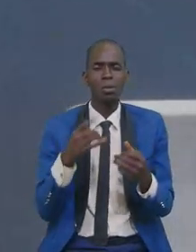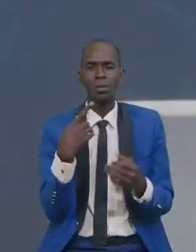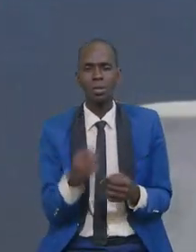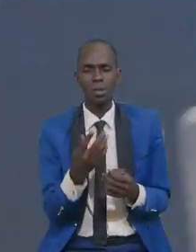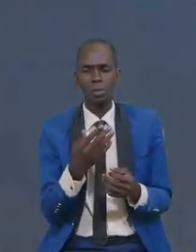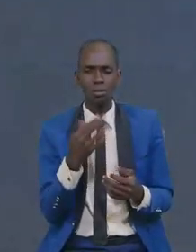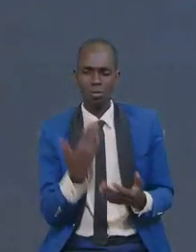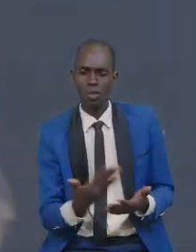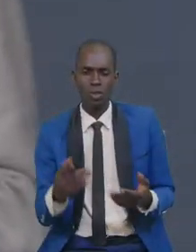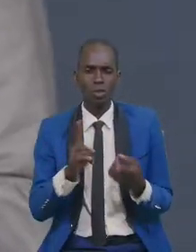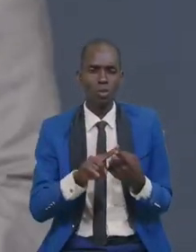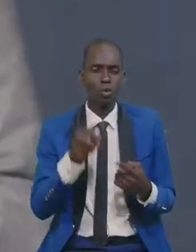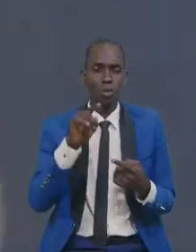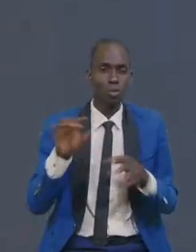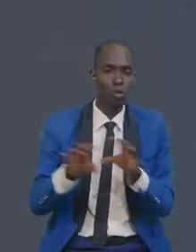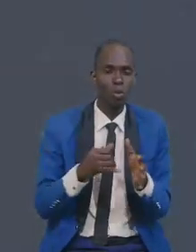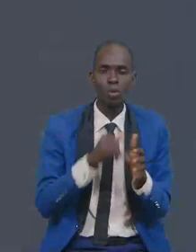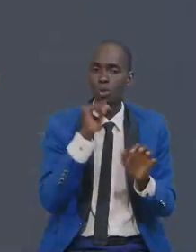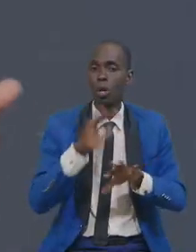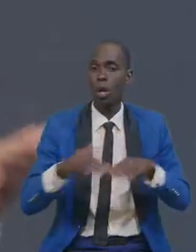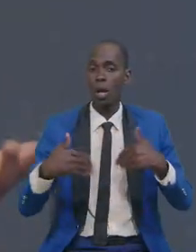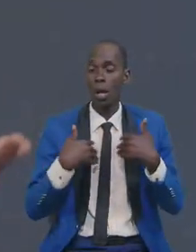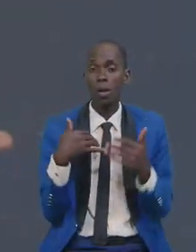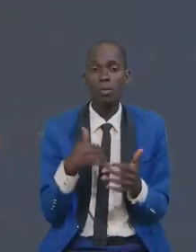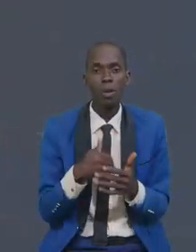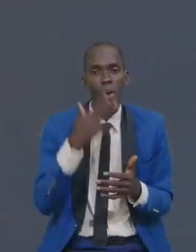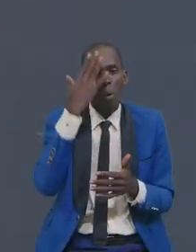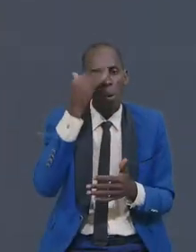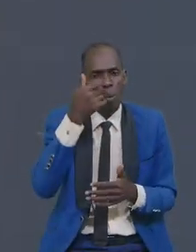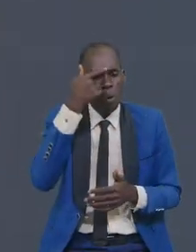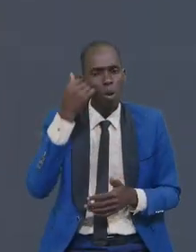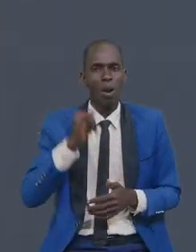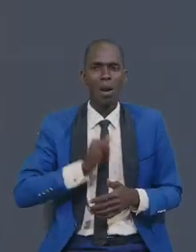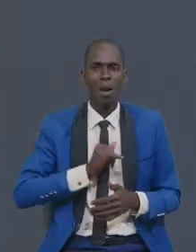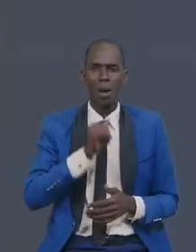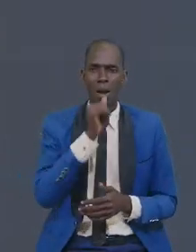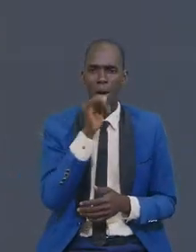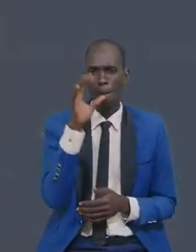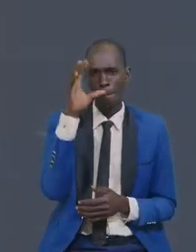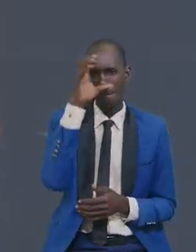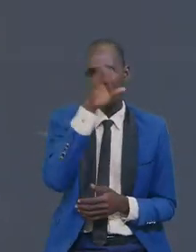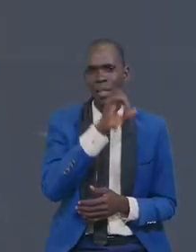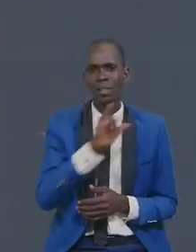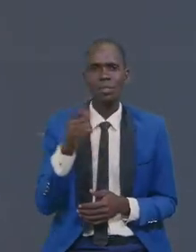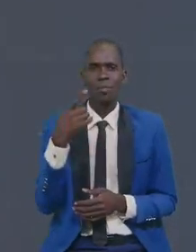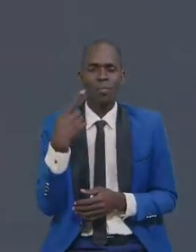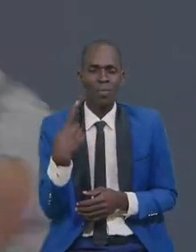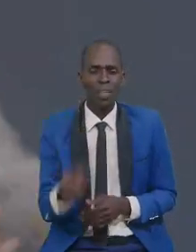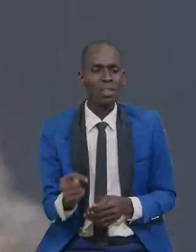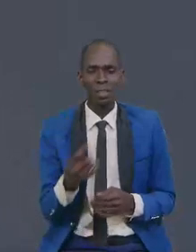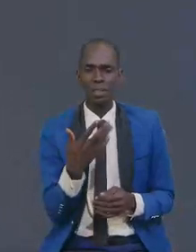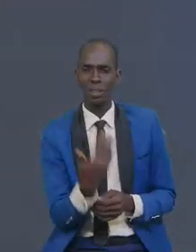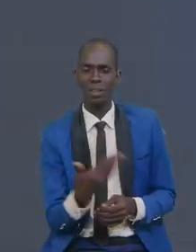je devrais avoir, je ne les ai pas parce que je n'ai pas